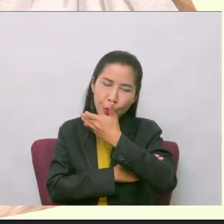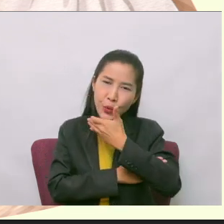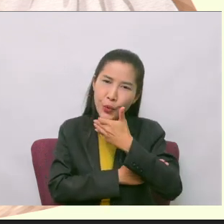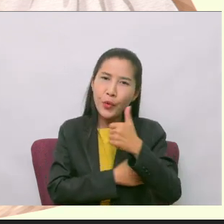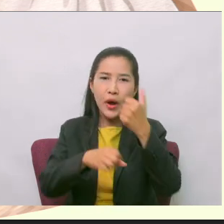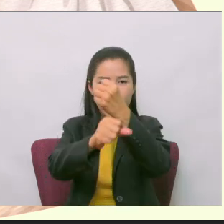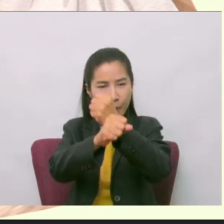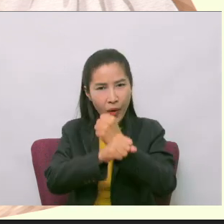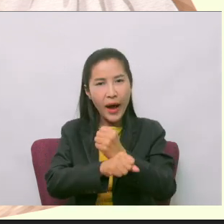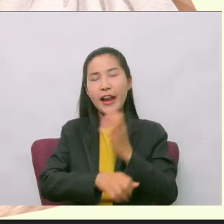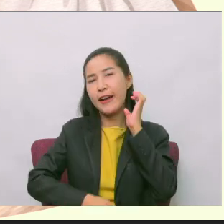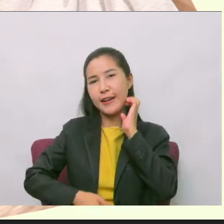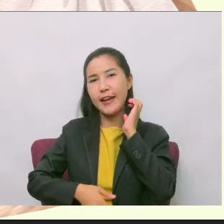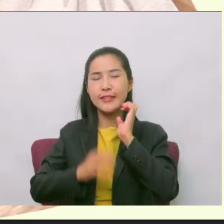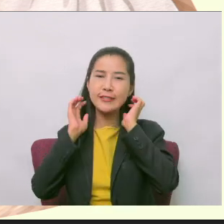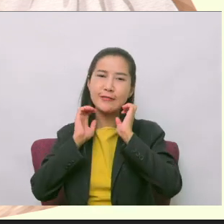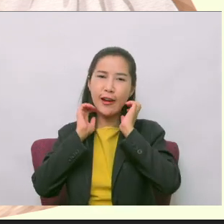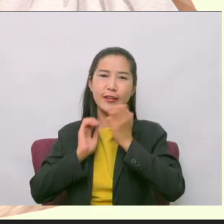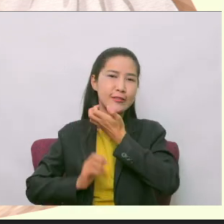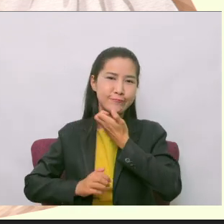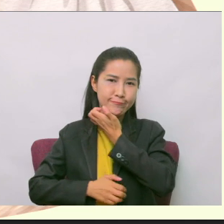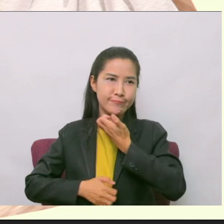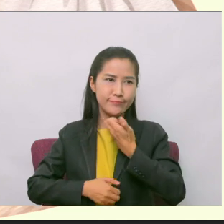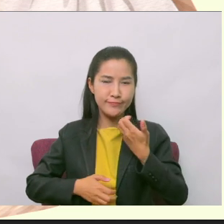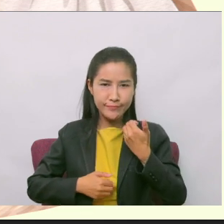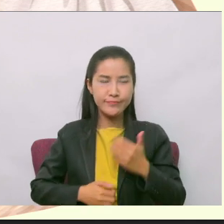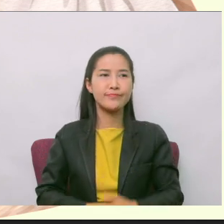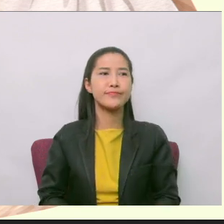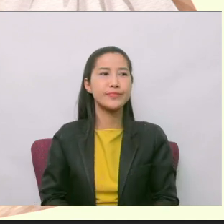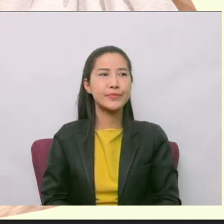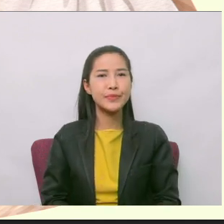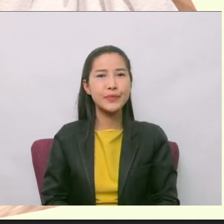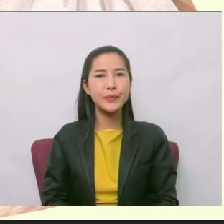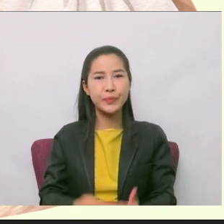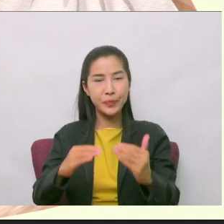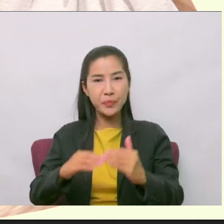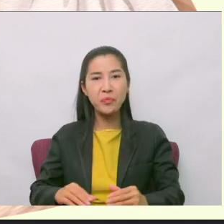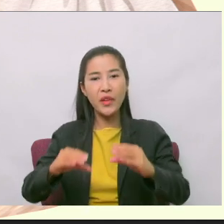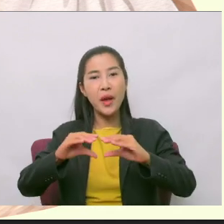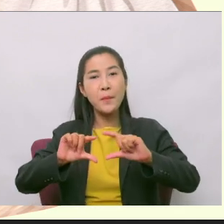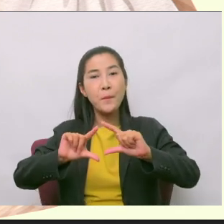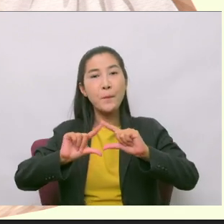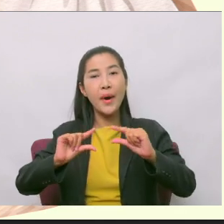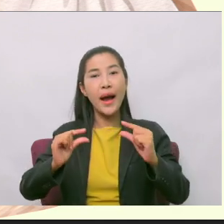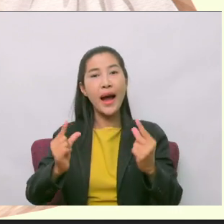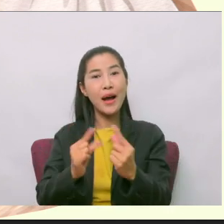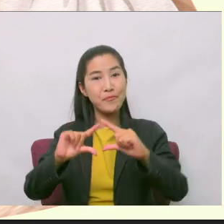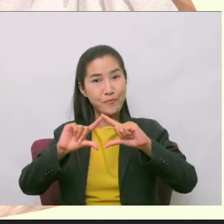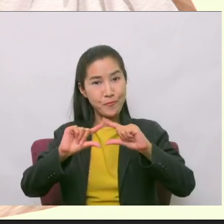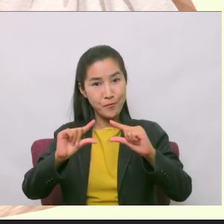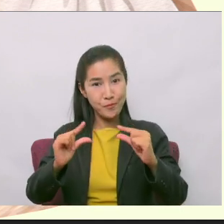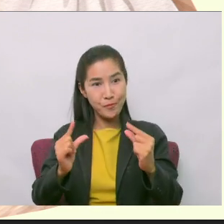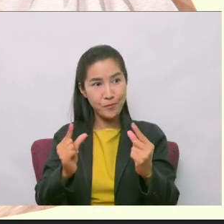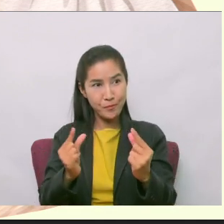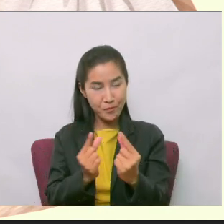วยนะคะได้ด้วยนะคะต่อไปก็คือจะเป็นมะขามนะคะก็สามารถที่จะใช้ใบมะขาม